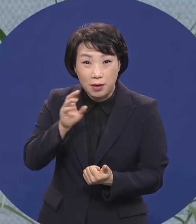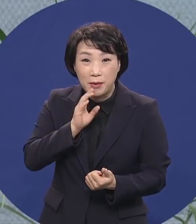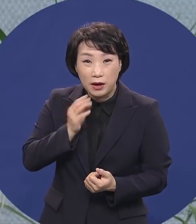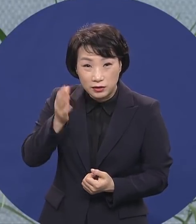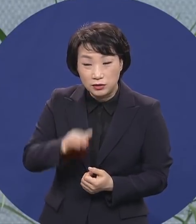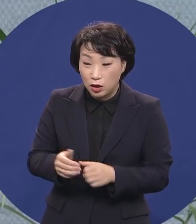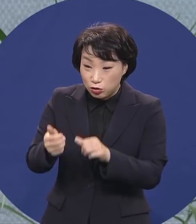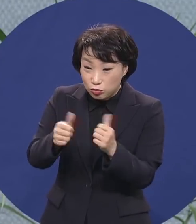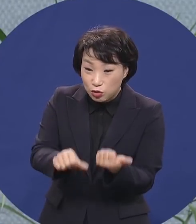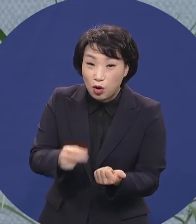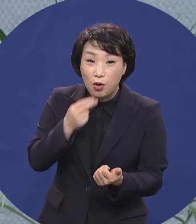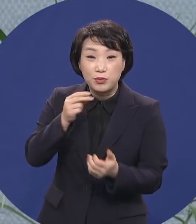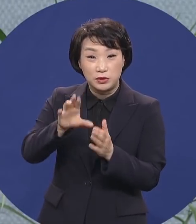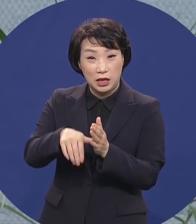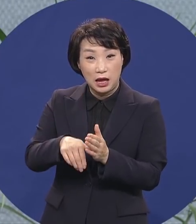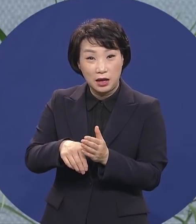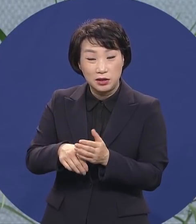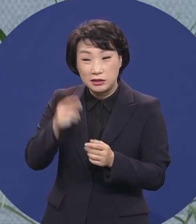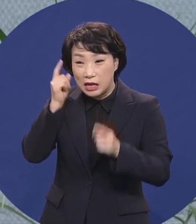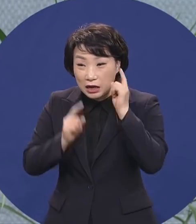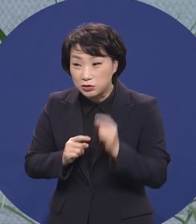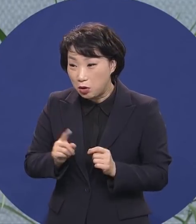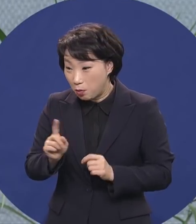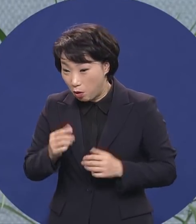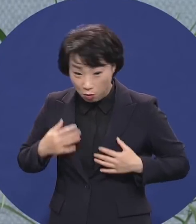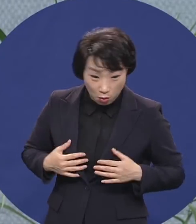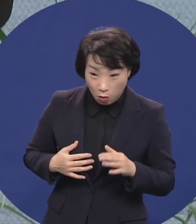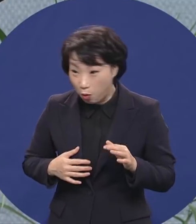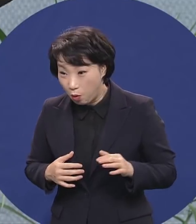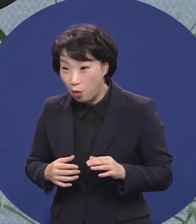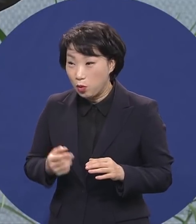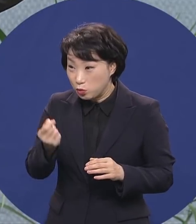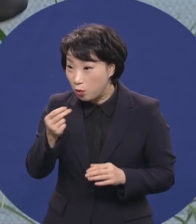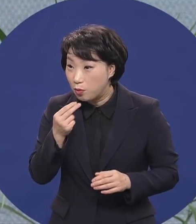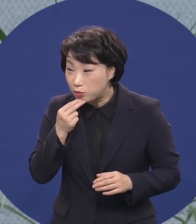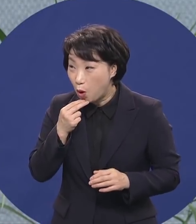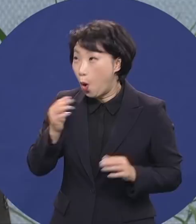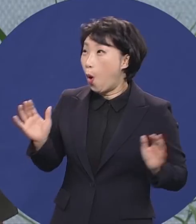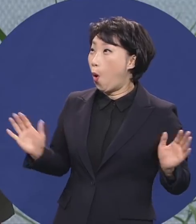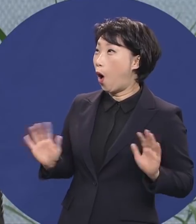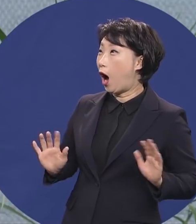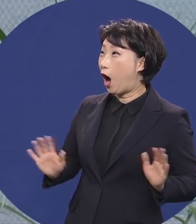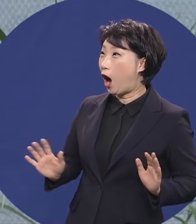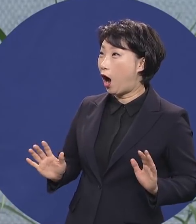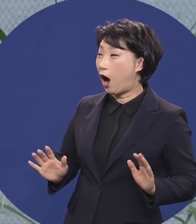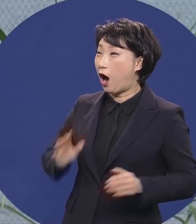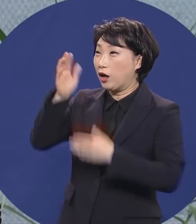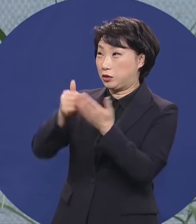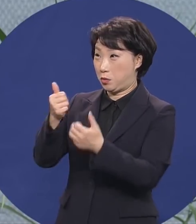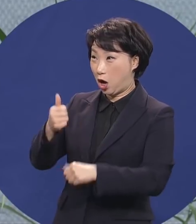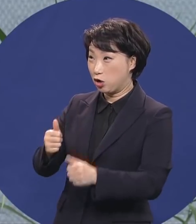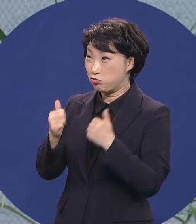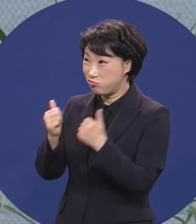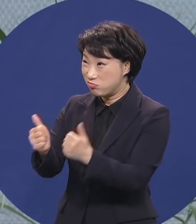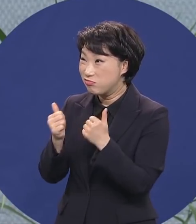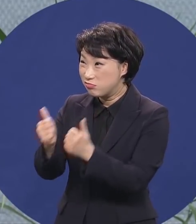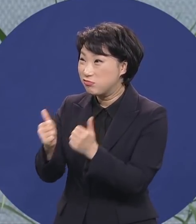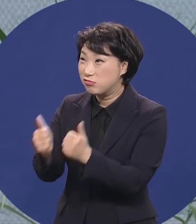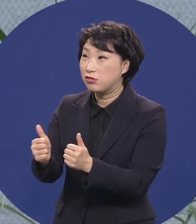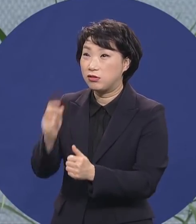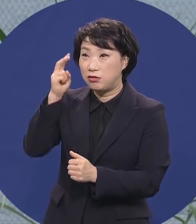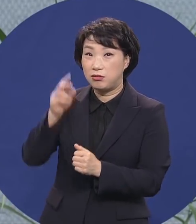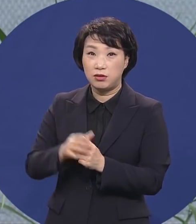안 죽었다고 할 때, 상처받은 데가 전혀 없다고 할 때, 이야, 네가 하나님의 아들이지 않느냐?